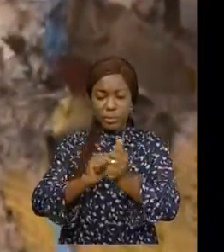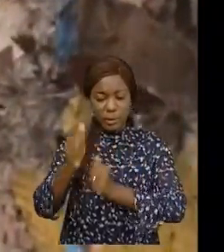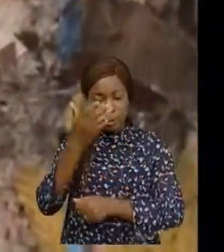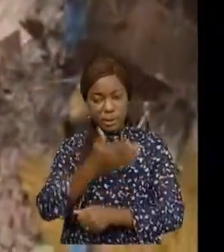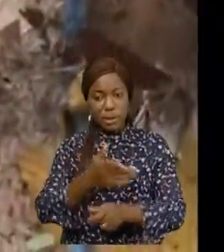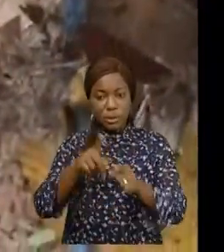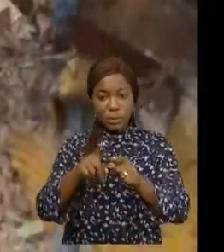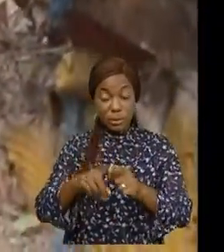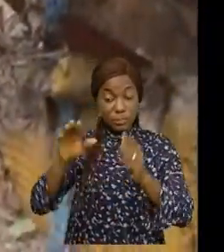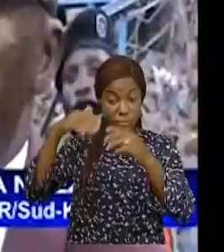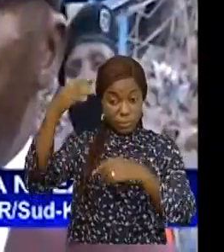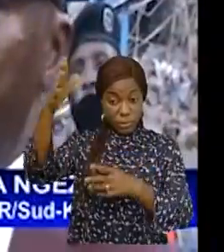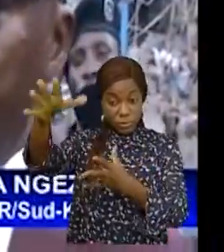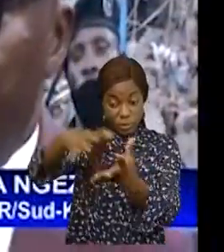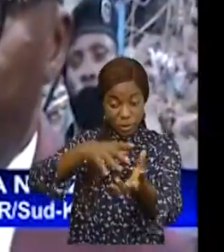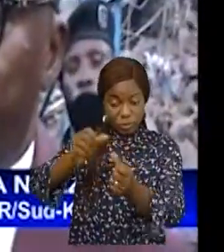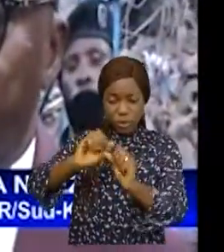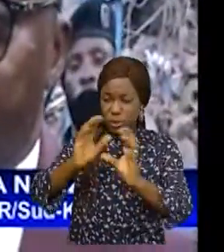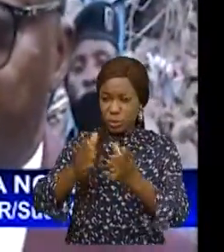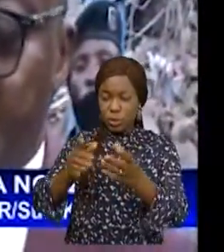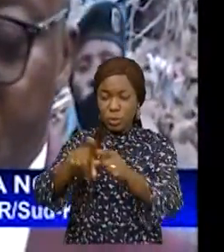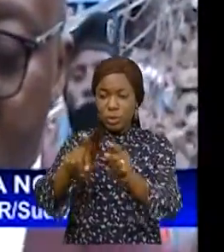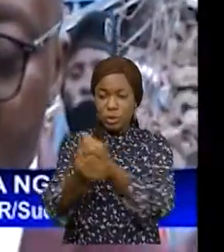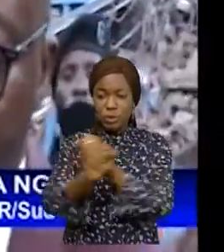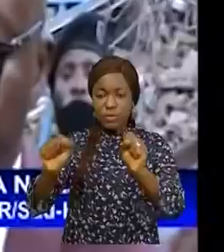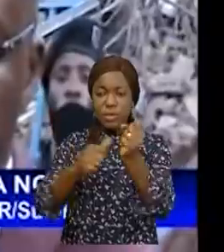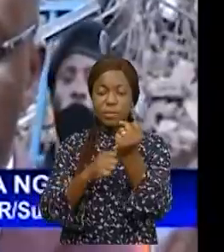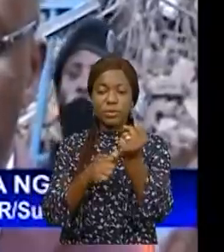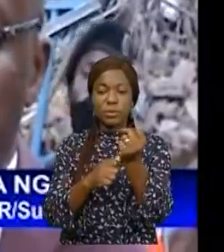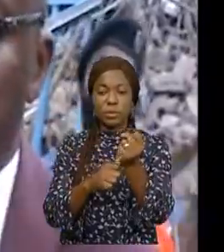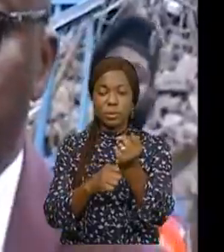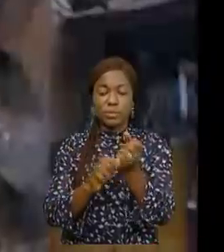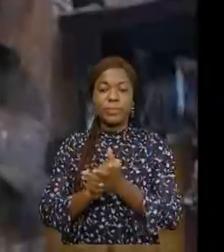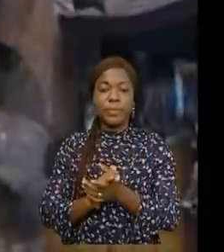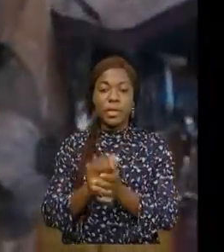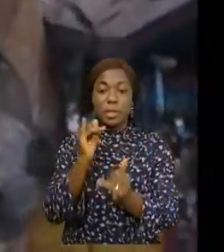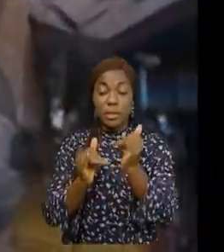Puisque nous sortons que nous puissions sauver les vies humaines. Parce que cet espace